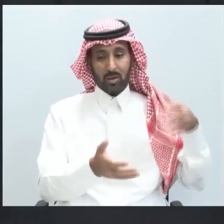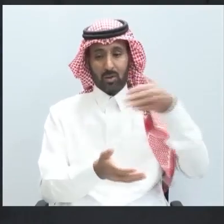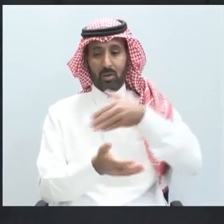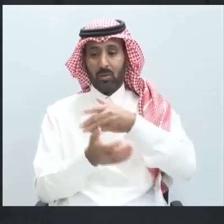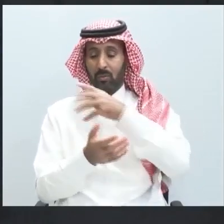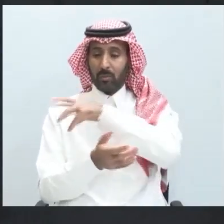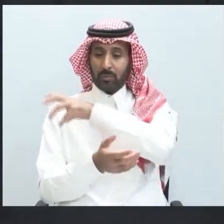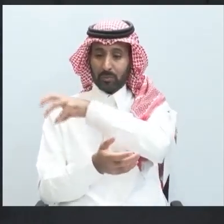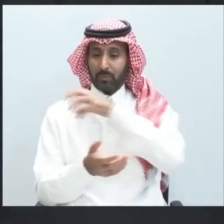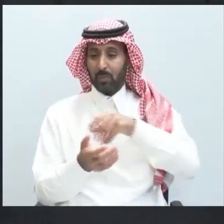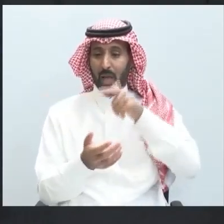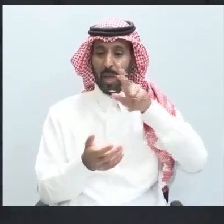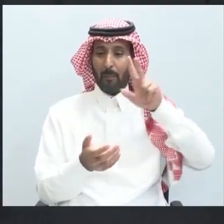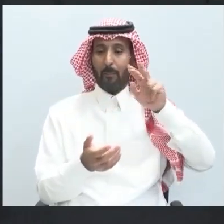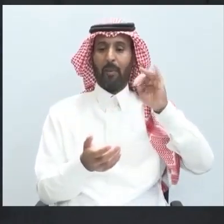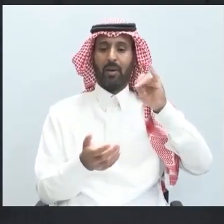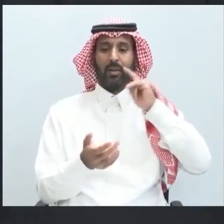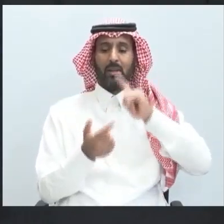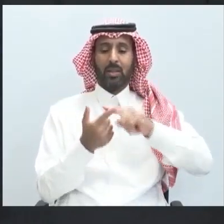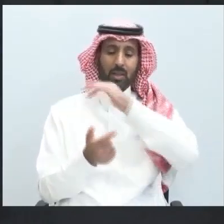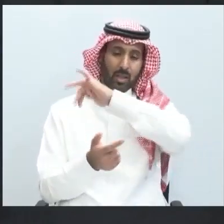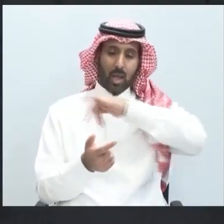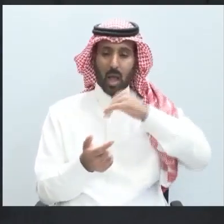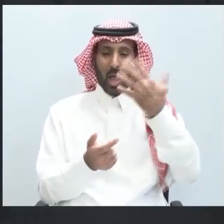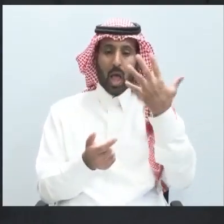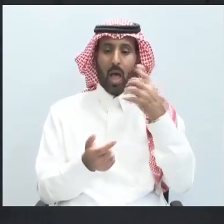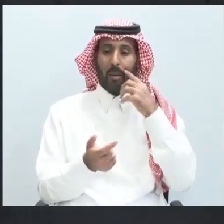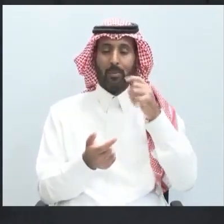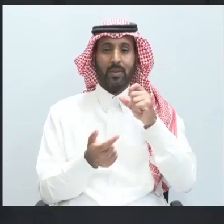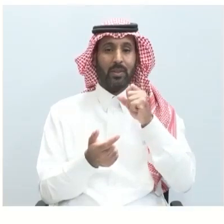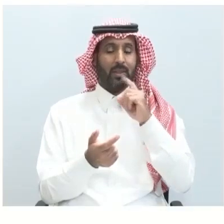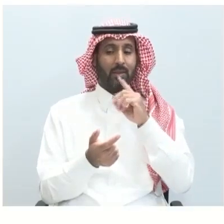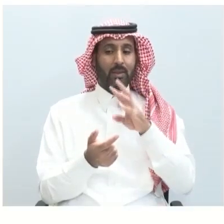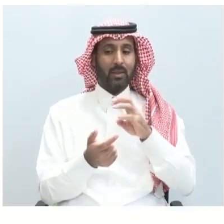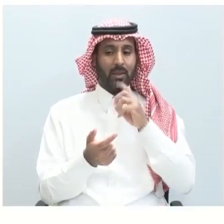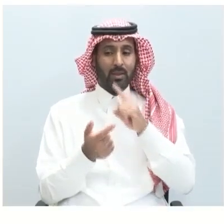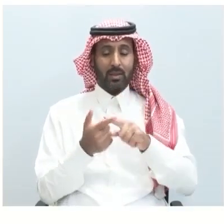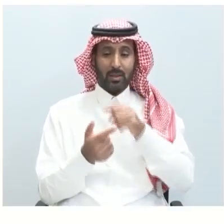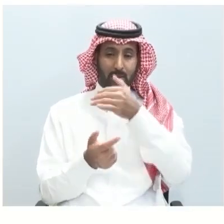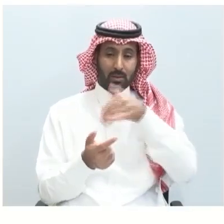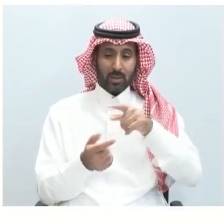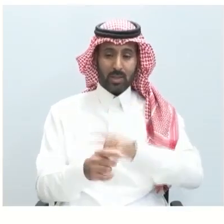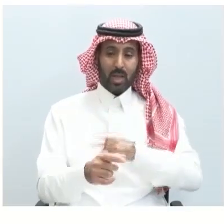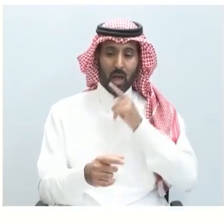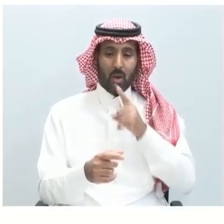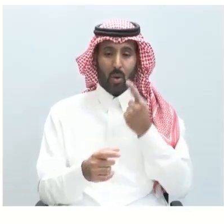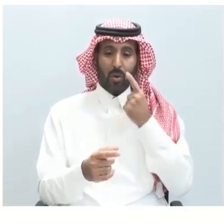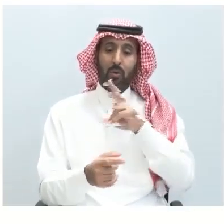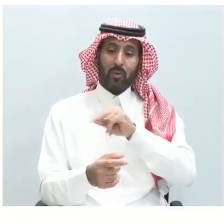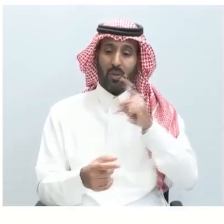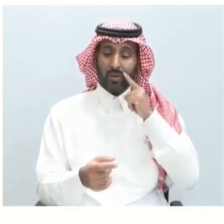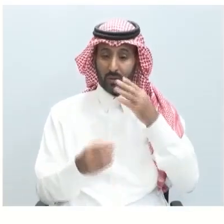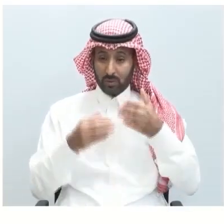السعوديه يخرج 500 سياره في الساعه الواحده اذا هنا حصل توازن ما بين ما بين الدولتين في